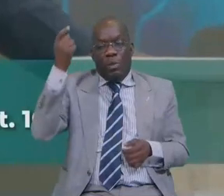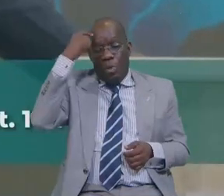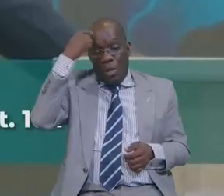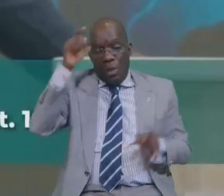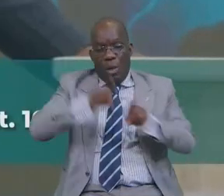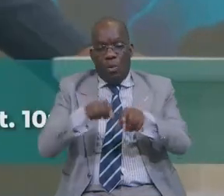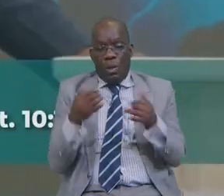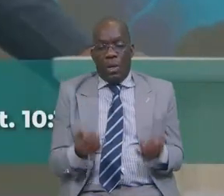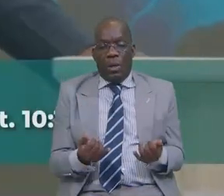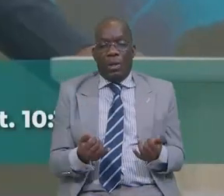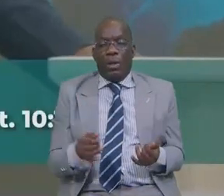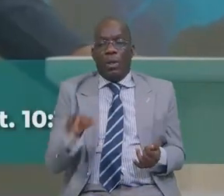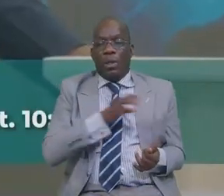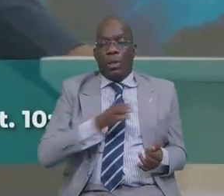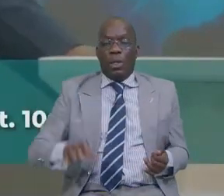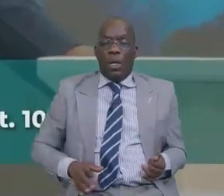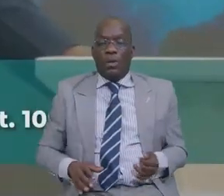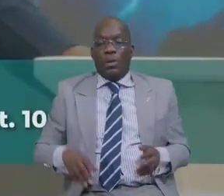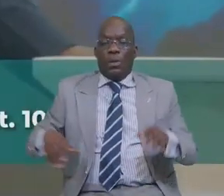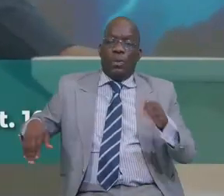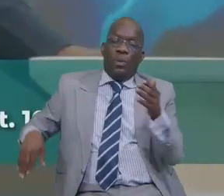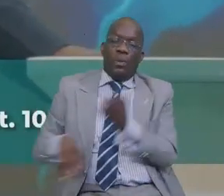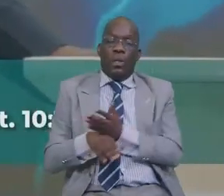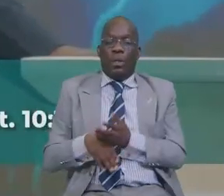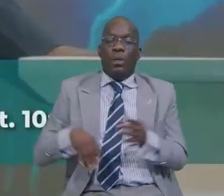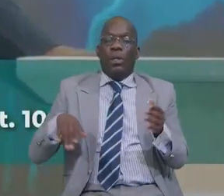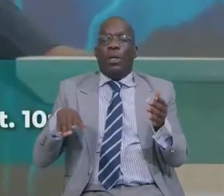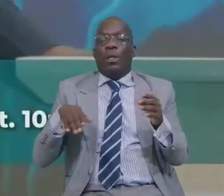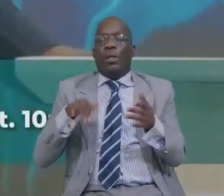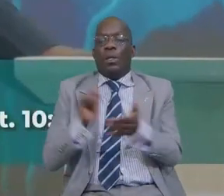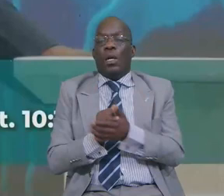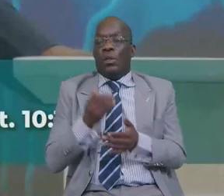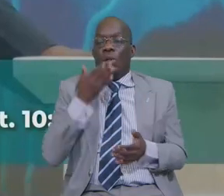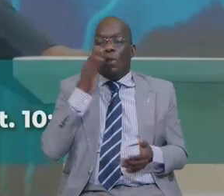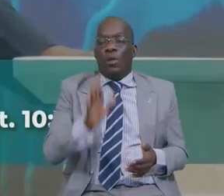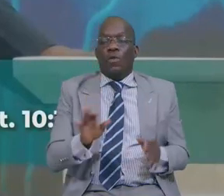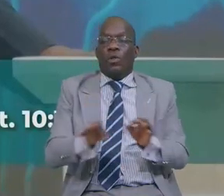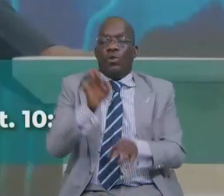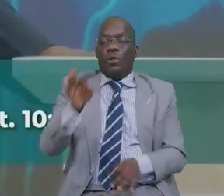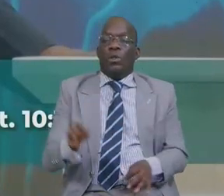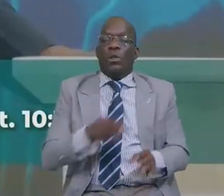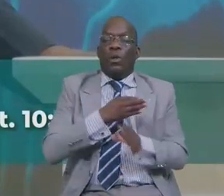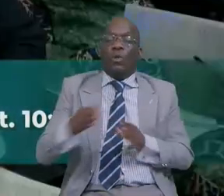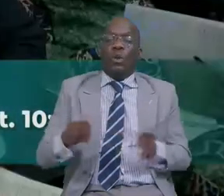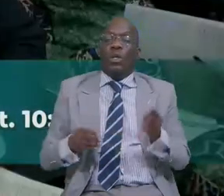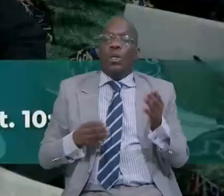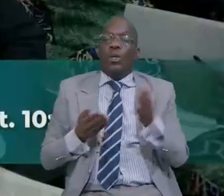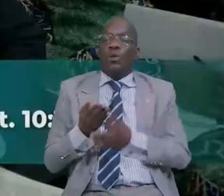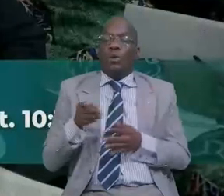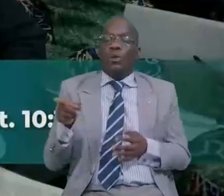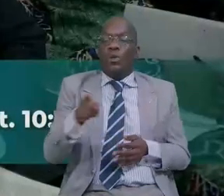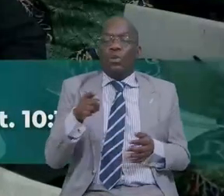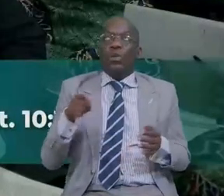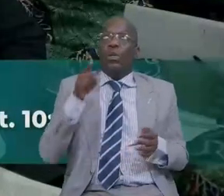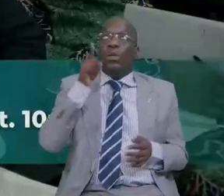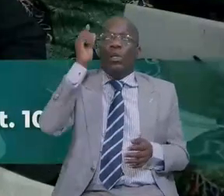lunatique, une pensée violente. Maintenant, Christ a chassé ce mauvais esprit. À travers toi, il va